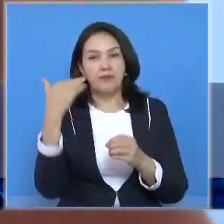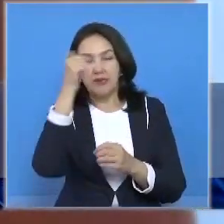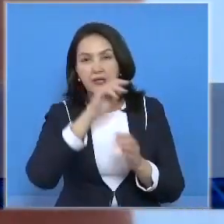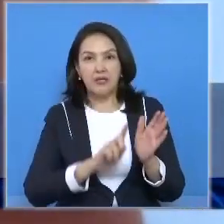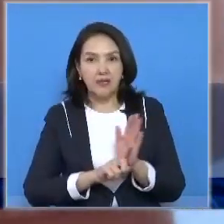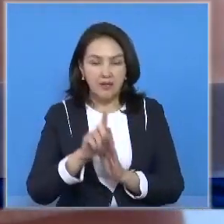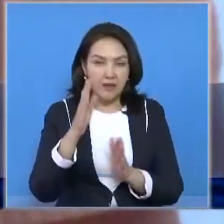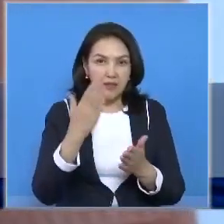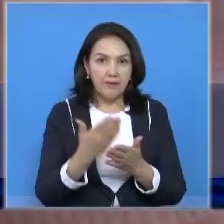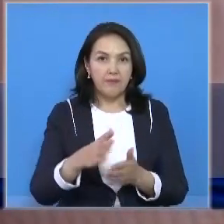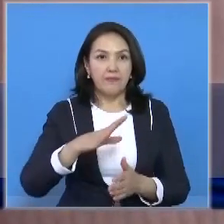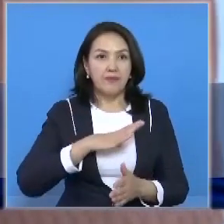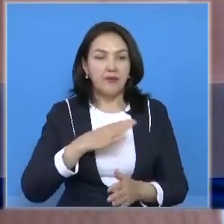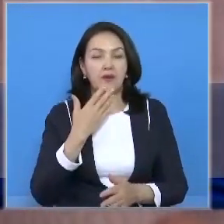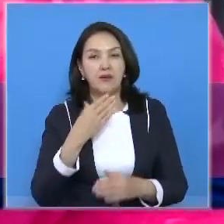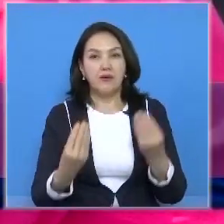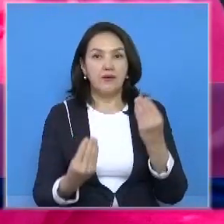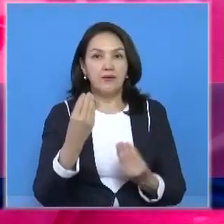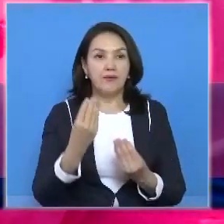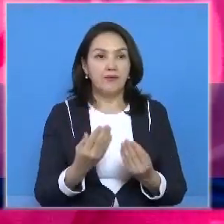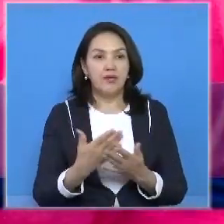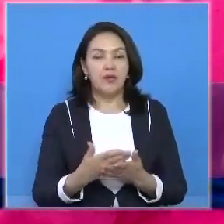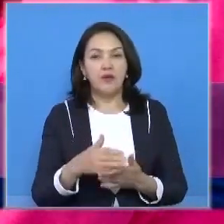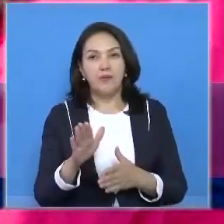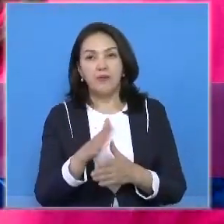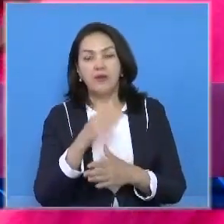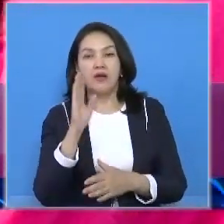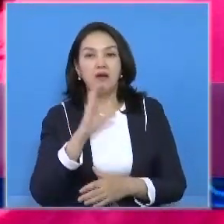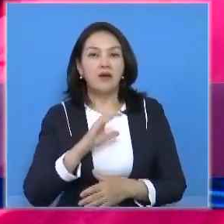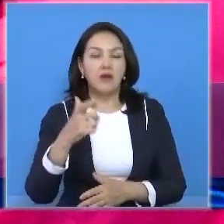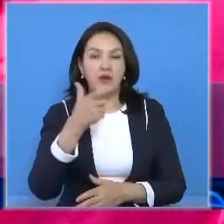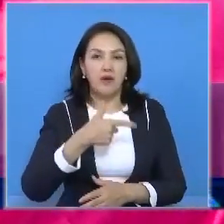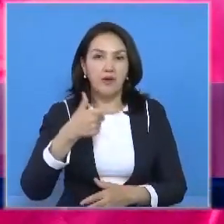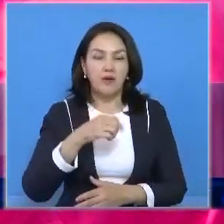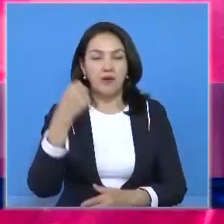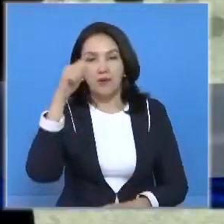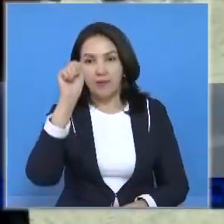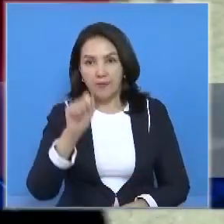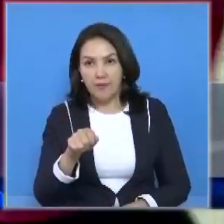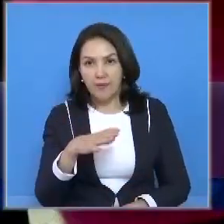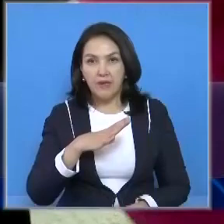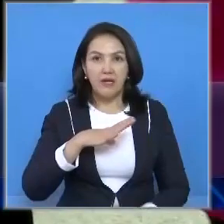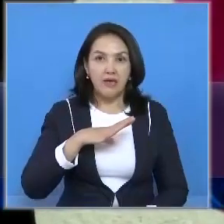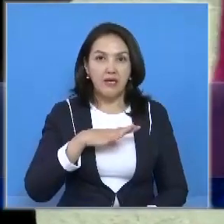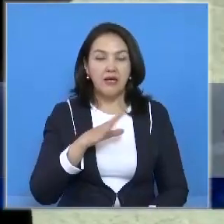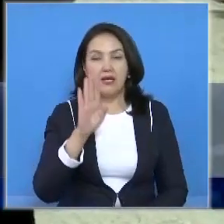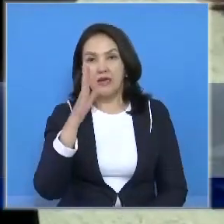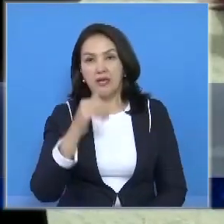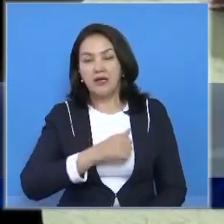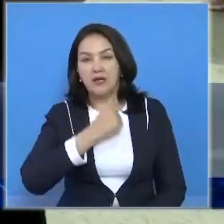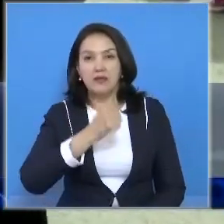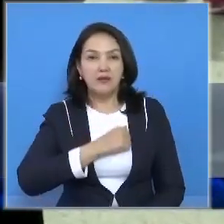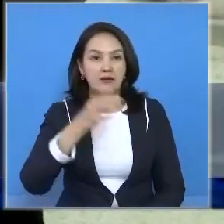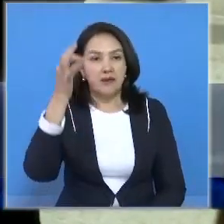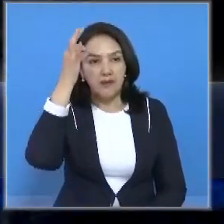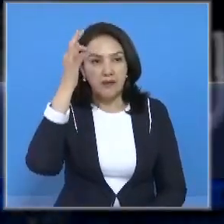бері ұйымдастырылып келеді. Ұлттық оюмен көмкерілген көк түсті лентаның мәні соғыста ел үшін шайқасқан жауынгерлердің ерлігін еске